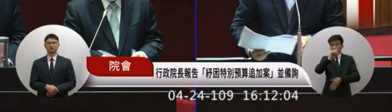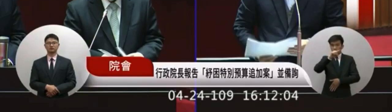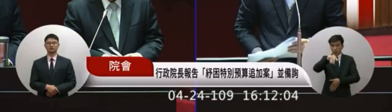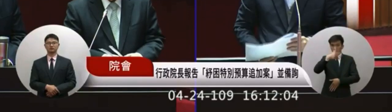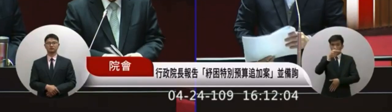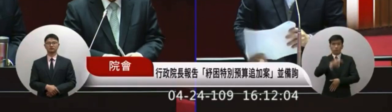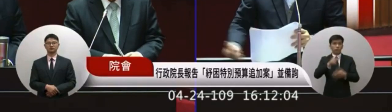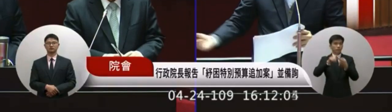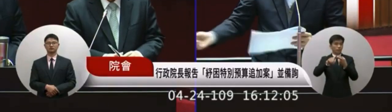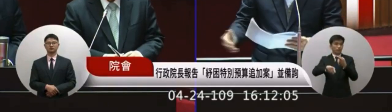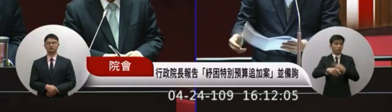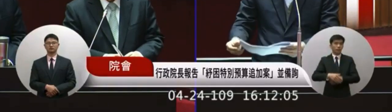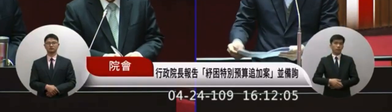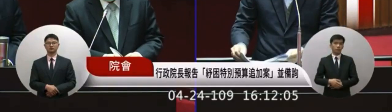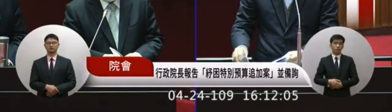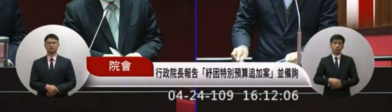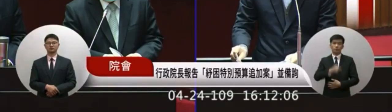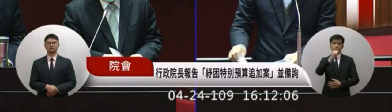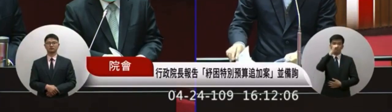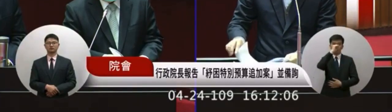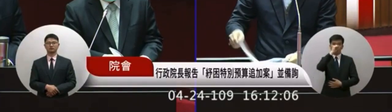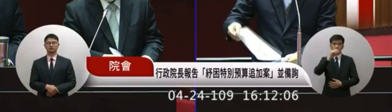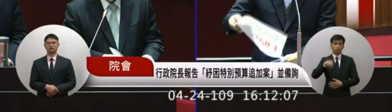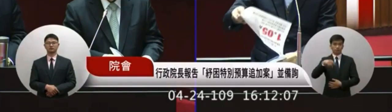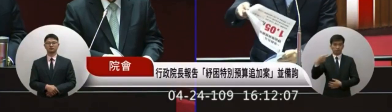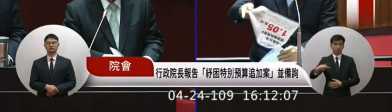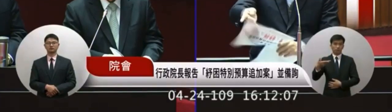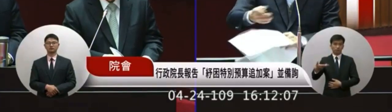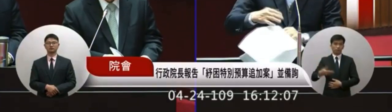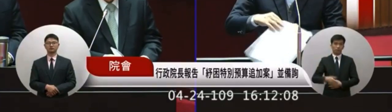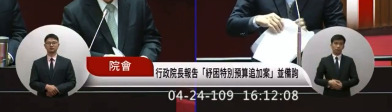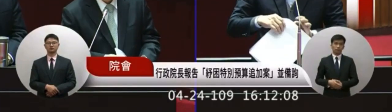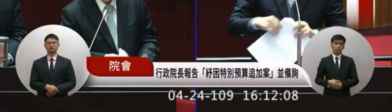对不对？好，来往下看，